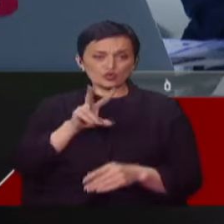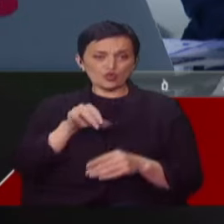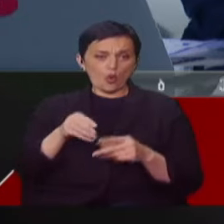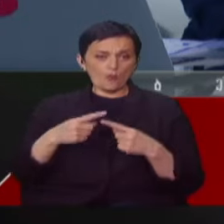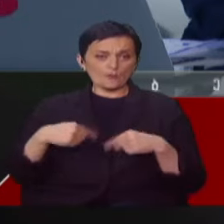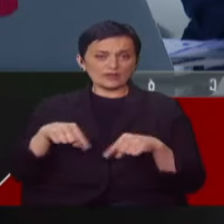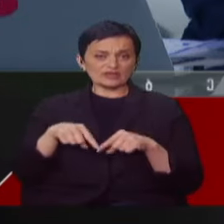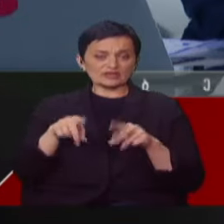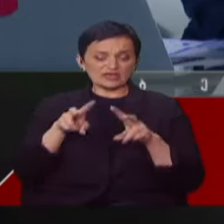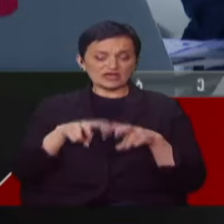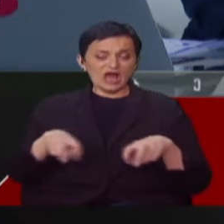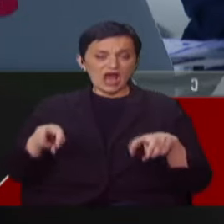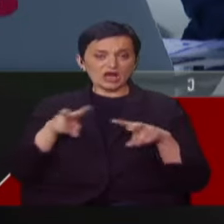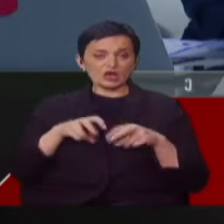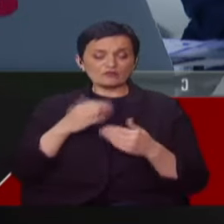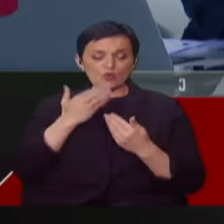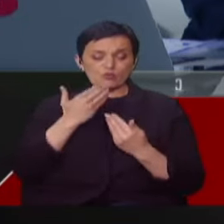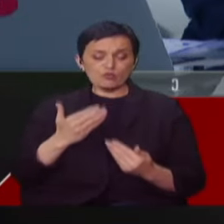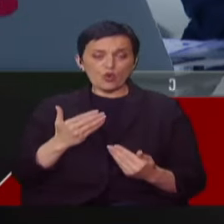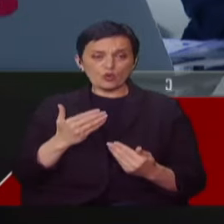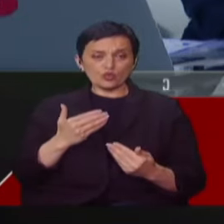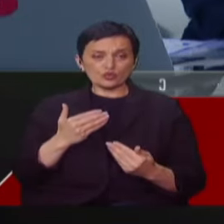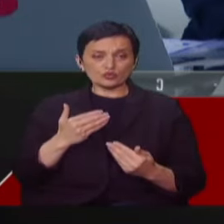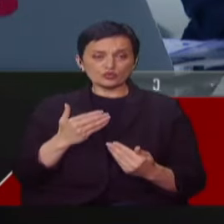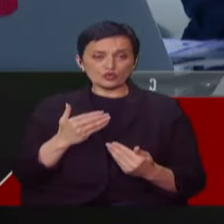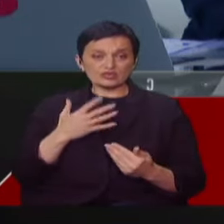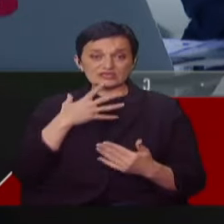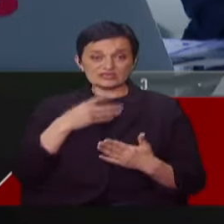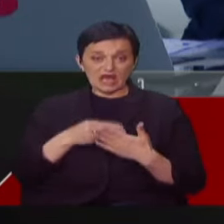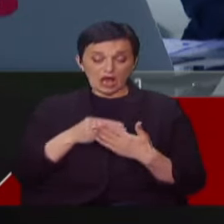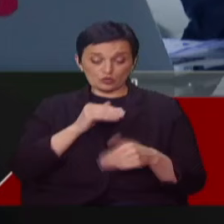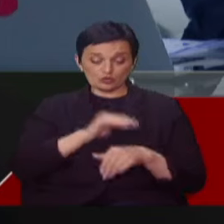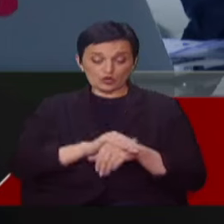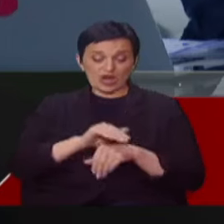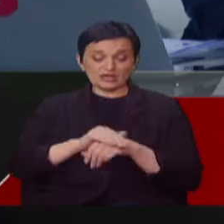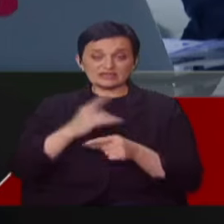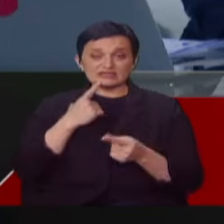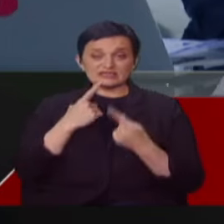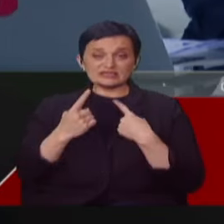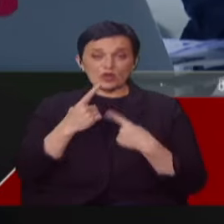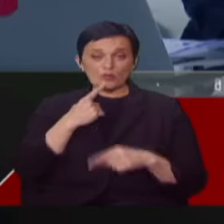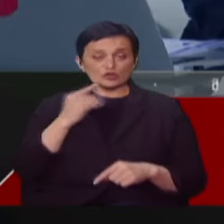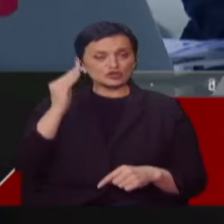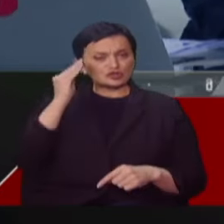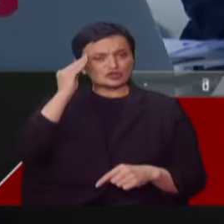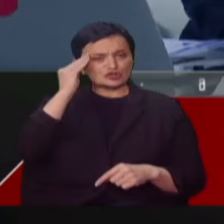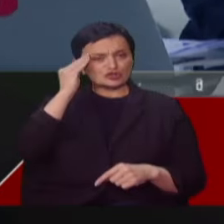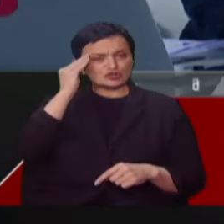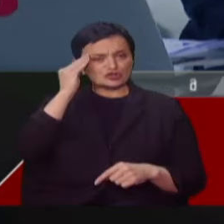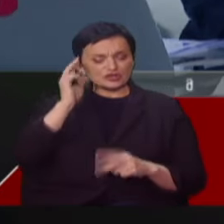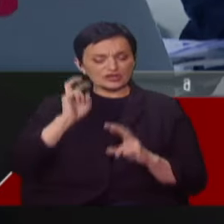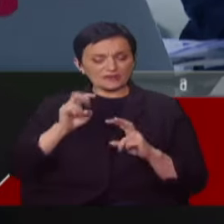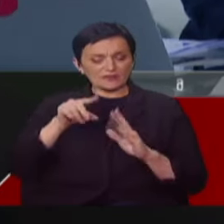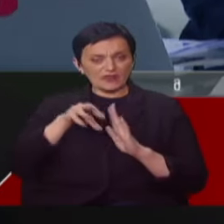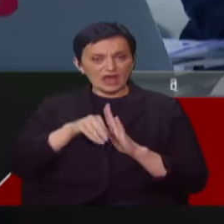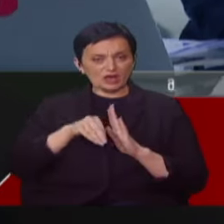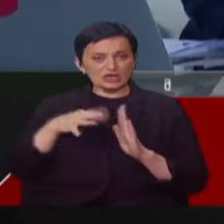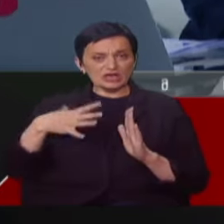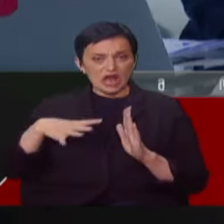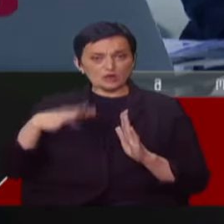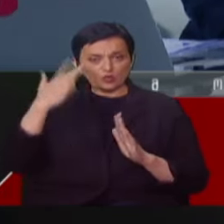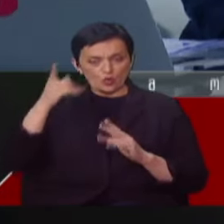კომიტეტის განხილვის ბოლოს საკუთარ არგუმენტებზე საუბრობდა, შინაარსობრივ განხილვაში გამოყვნენ